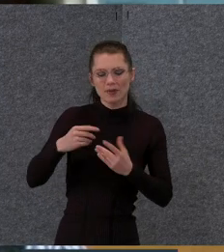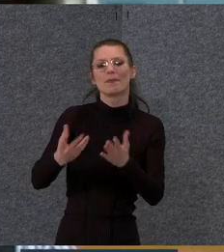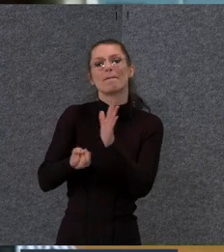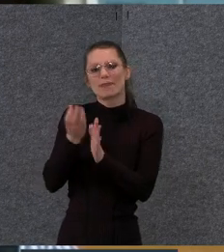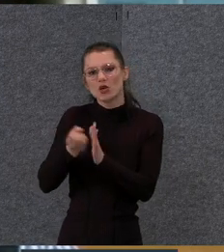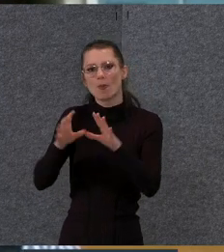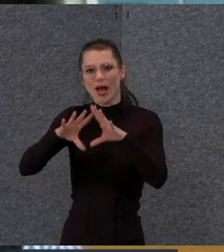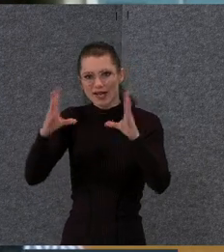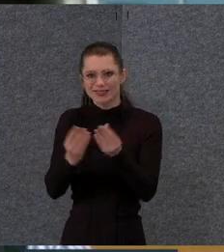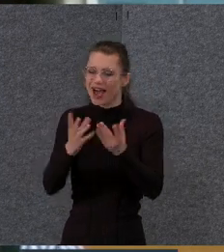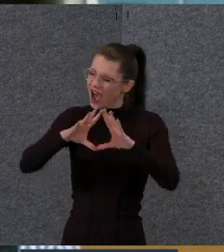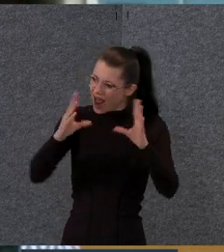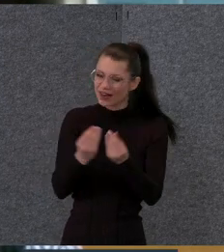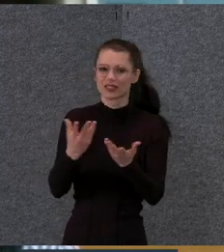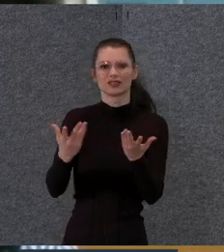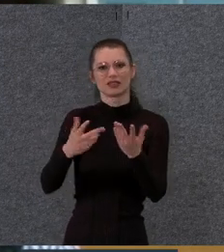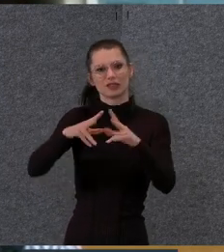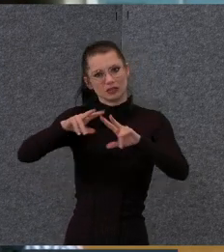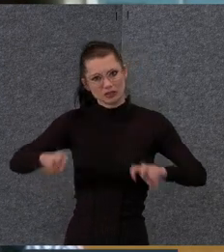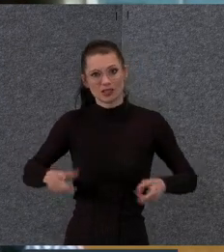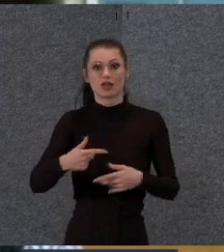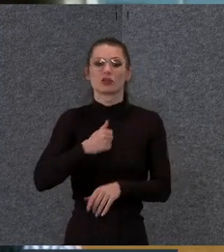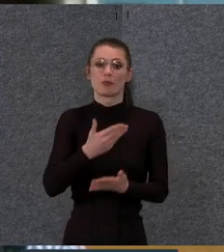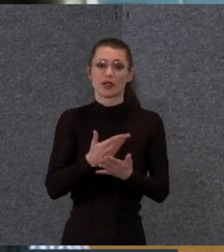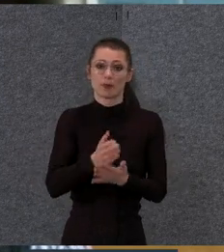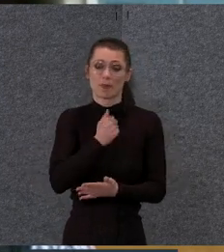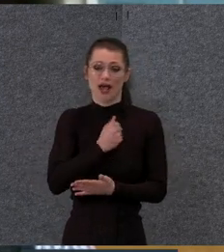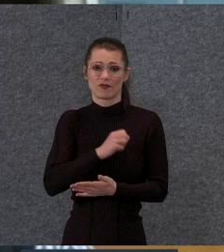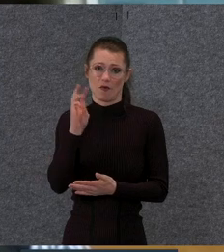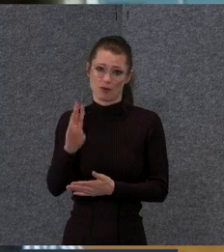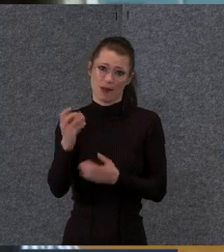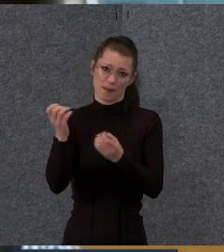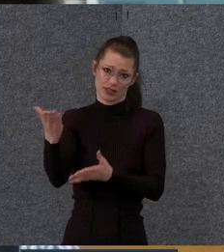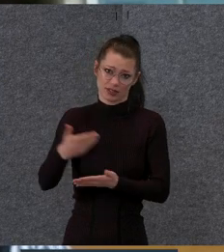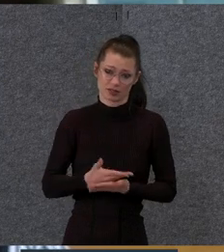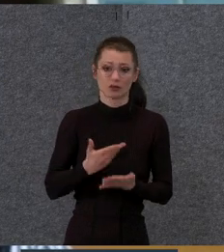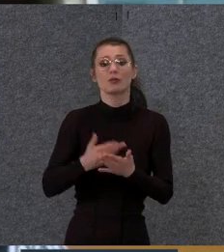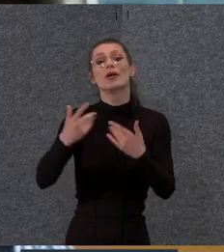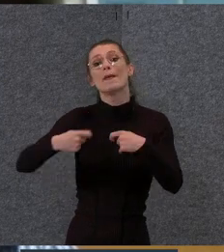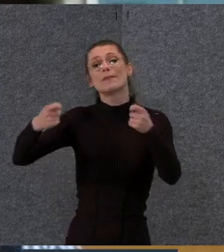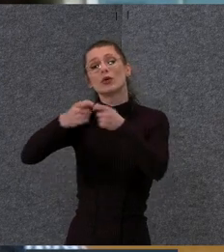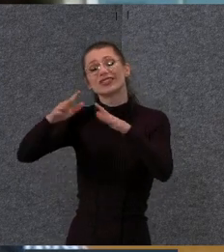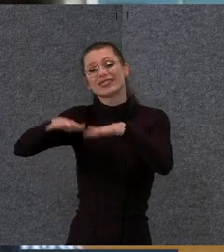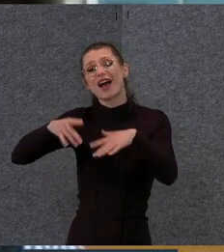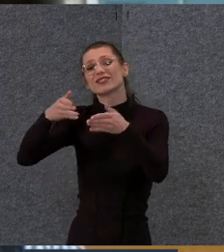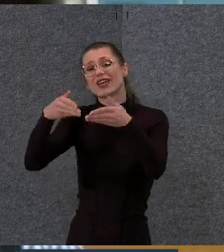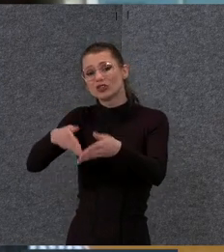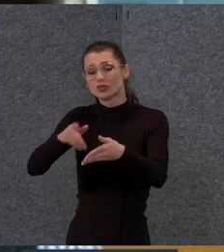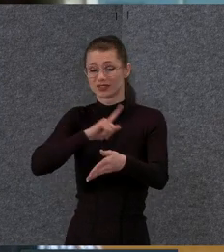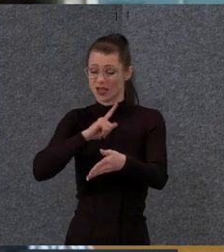Orten vorhanden sind, ausschöpfen, wie es in Baden-Württemberg jetzt ja auch schon passiert. Ne? Ich glaube, dass ich der Bundestagsfraktion sehr viel